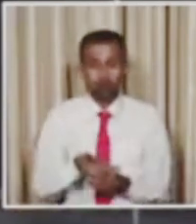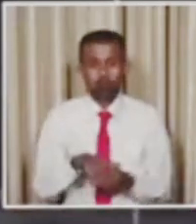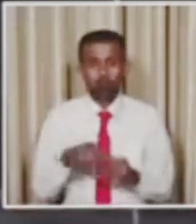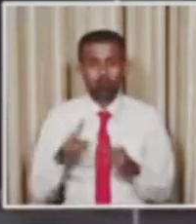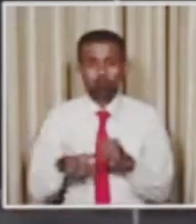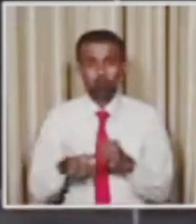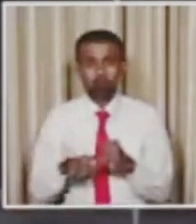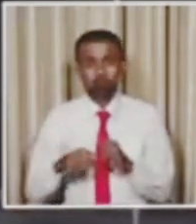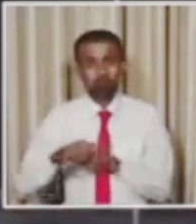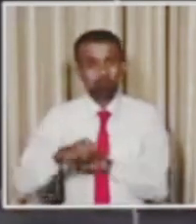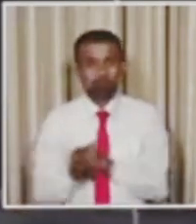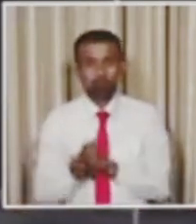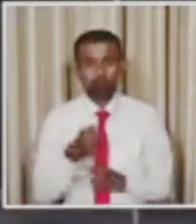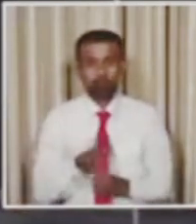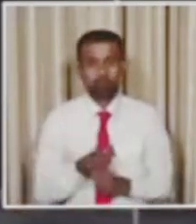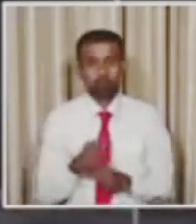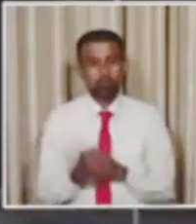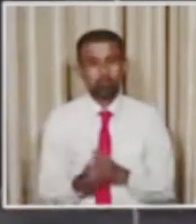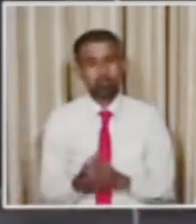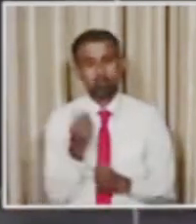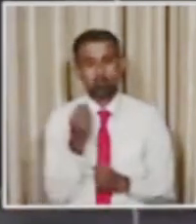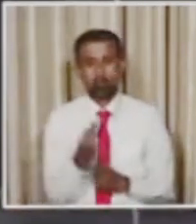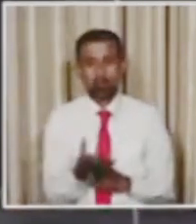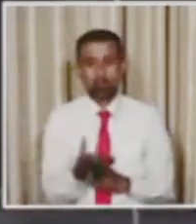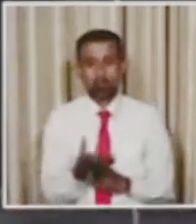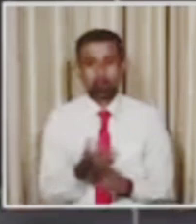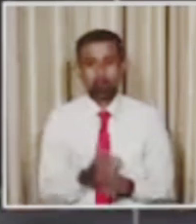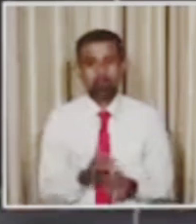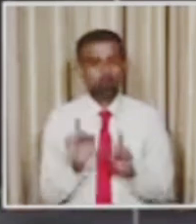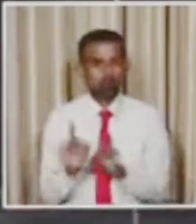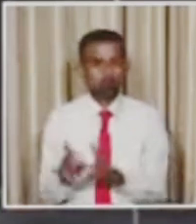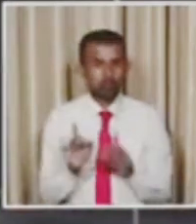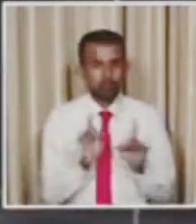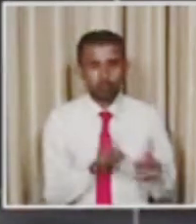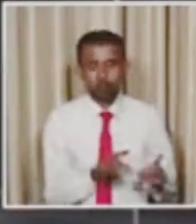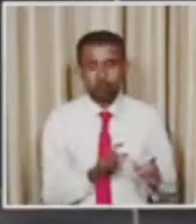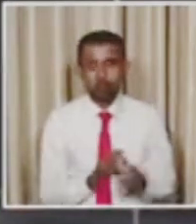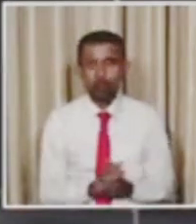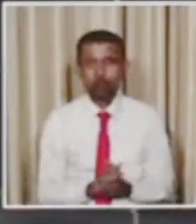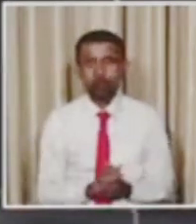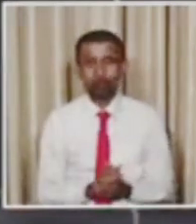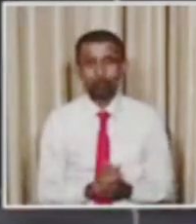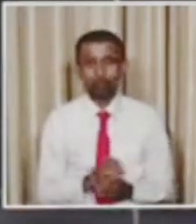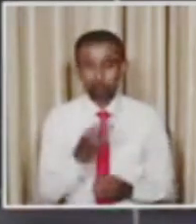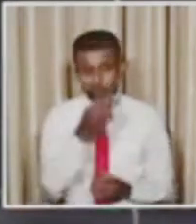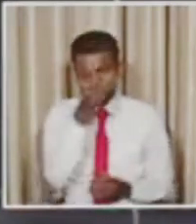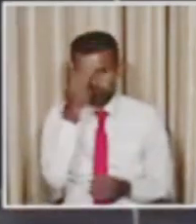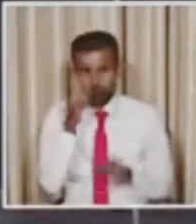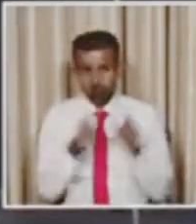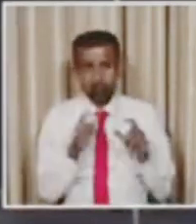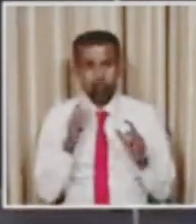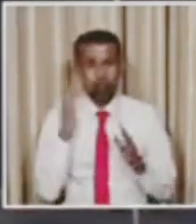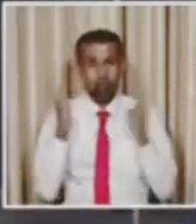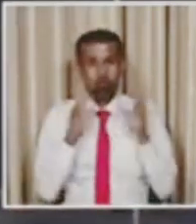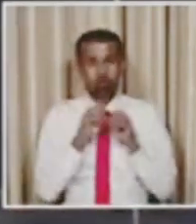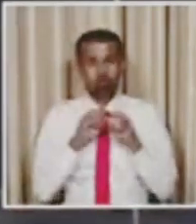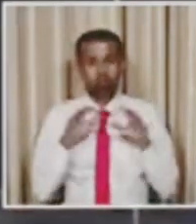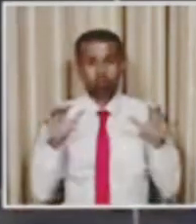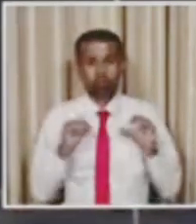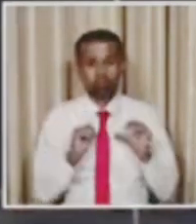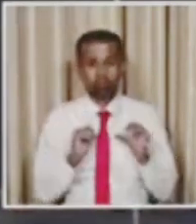යුදෙව්වන්ට බලහත්කාරයෙන් රාජ්‍යයක් නිර්මාණය කළේ. ඒ හා සමානයි දෙමළ ජනතාව ලෝකේ පුරා විසිරලා ජීවත්